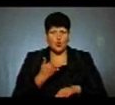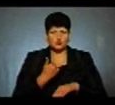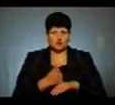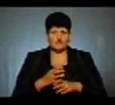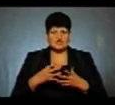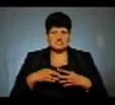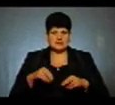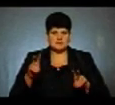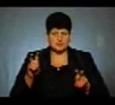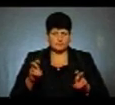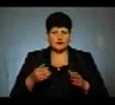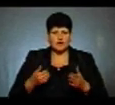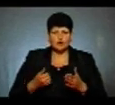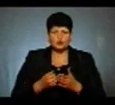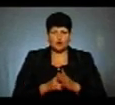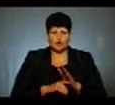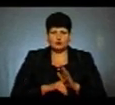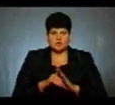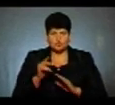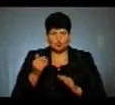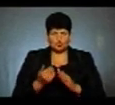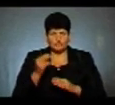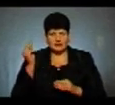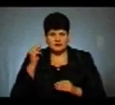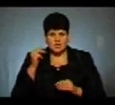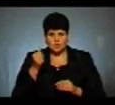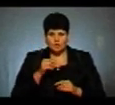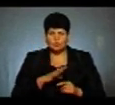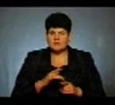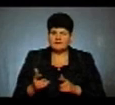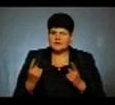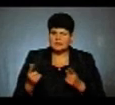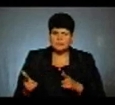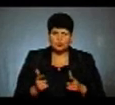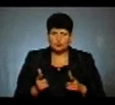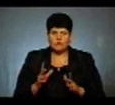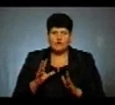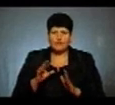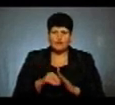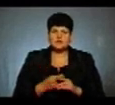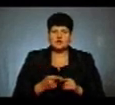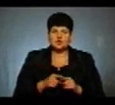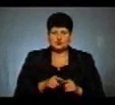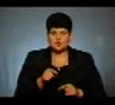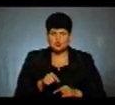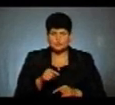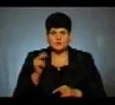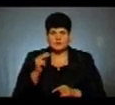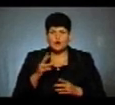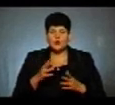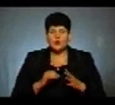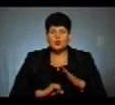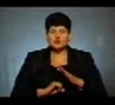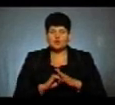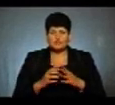До початку нового навчального року йшла велика підготовка щодо впровадження даного курсу «Основи сім'ї»